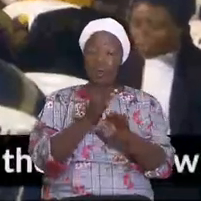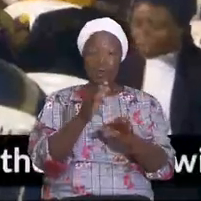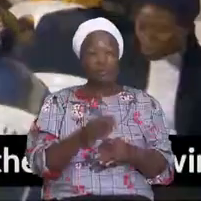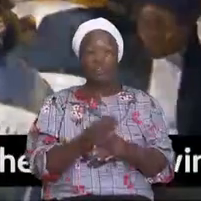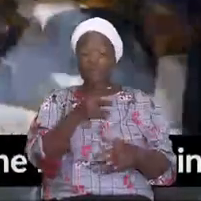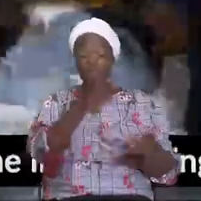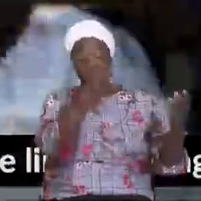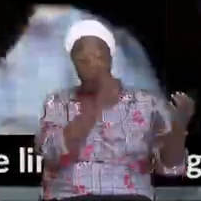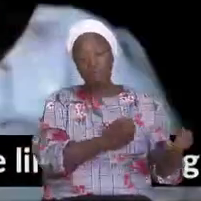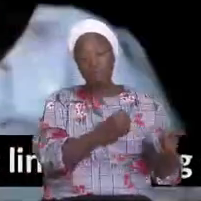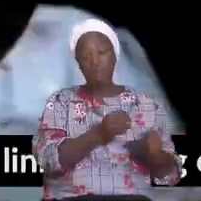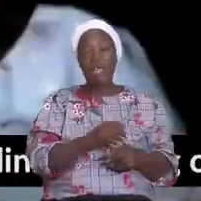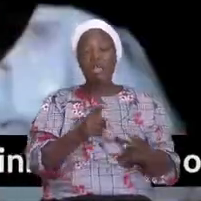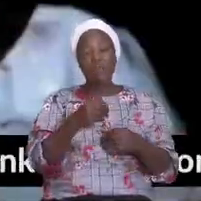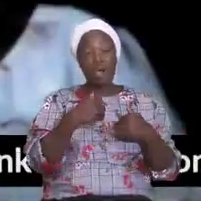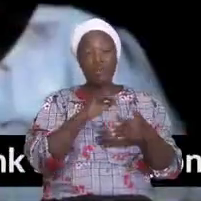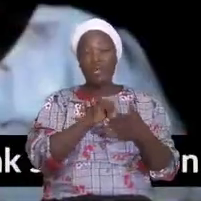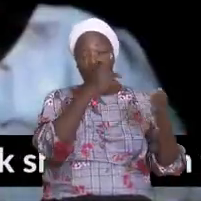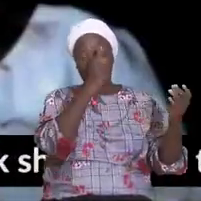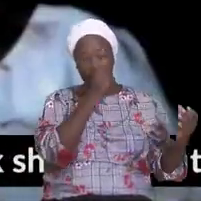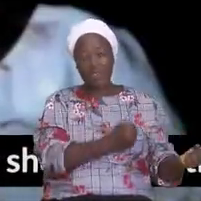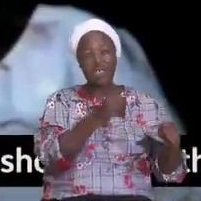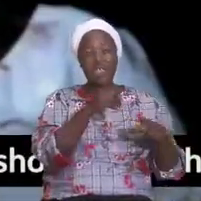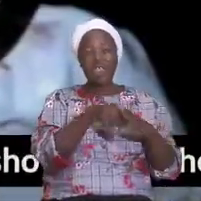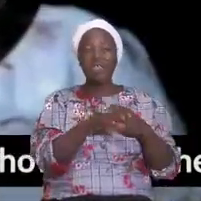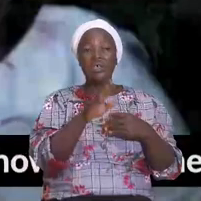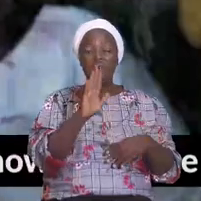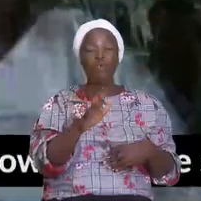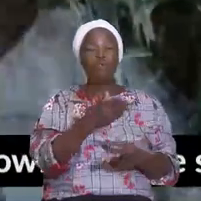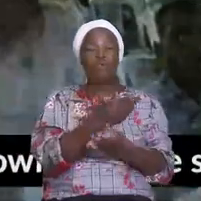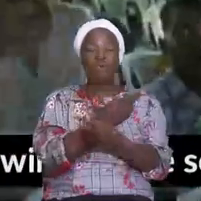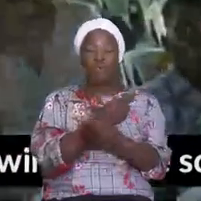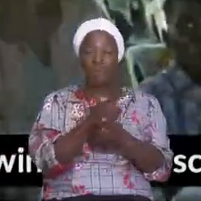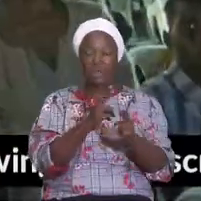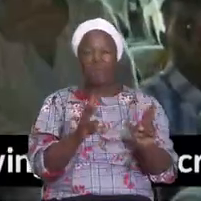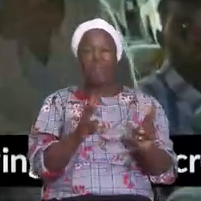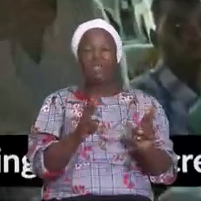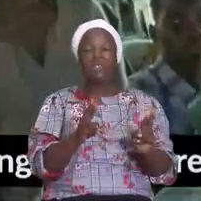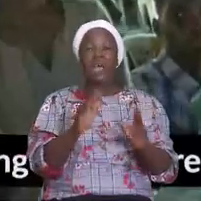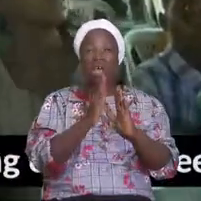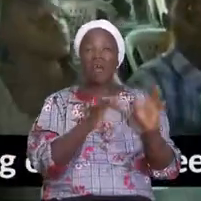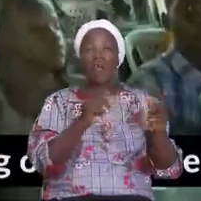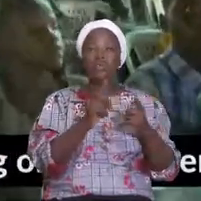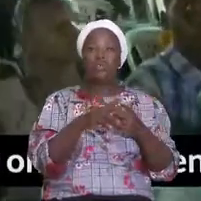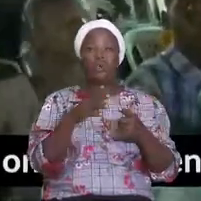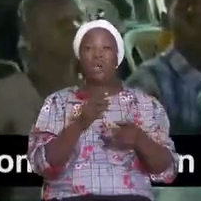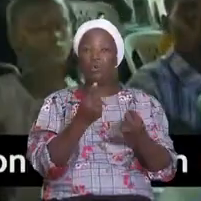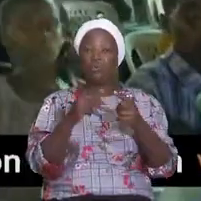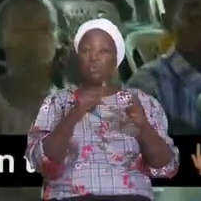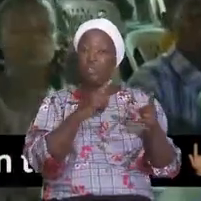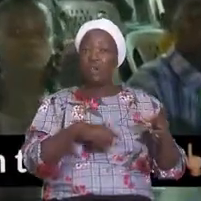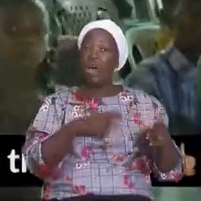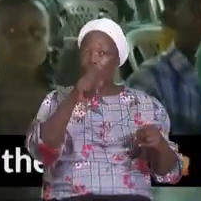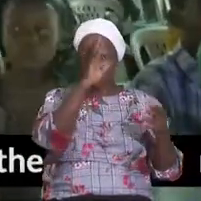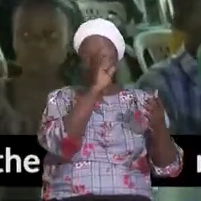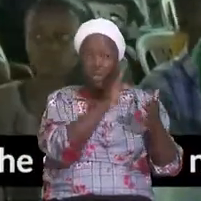Amen. Gloire à Dieu. Si tu as été sincère comme tu as levé la main et tu as été sincère dans